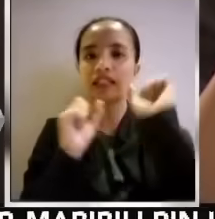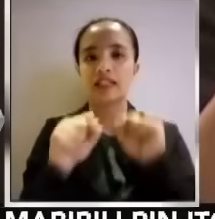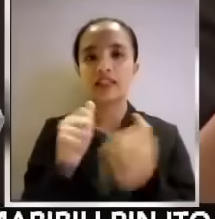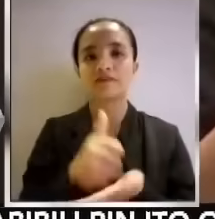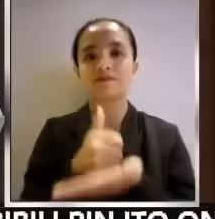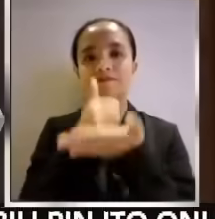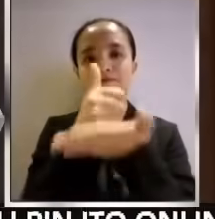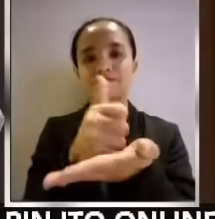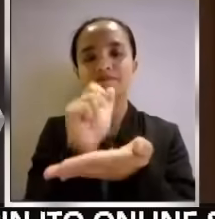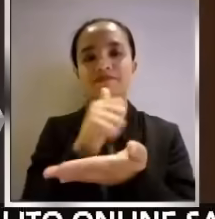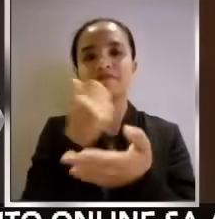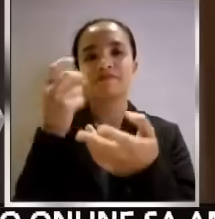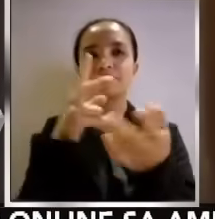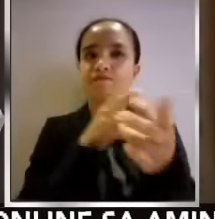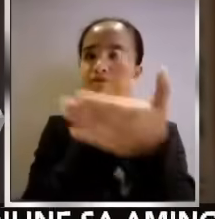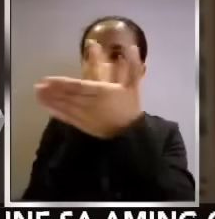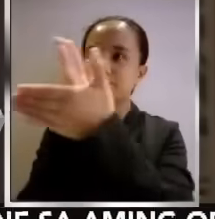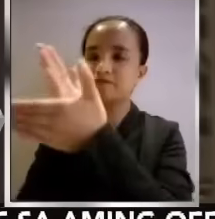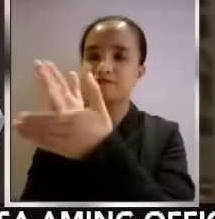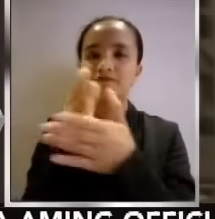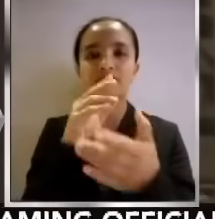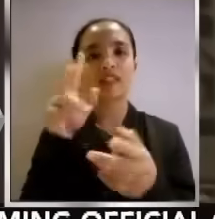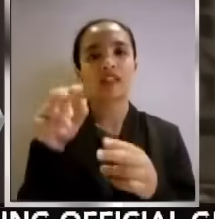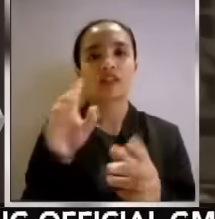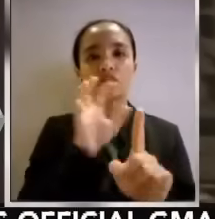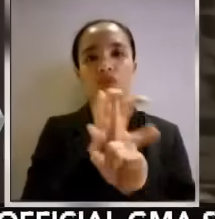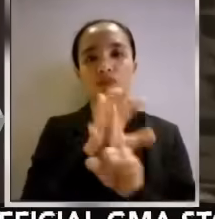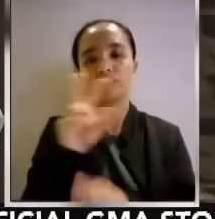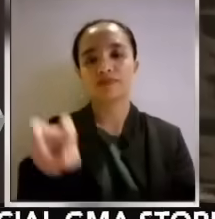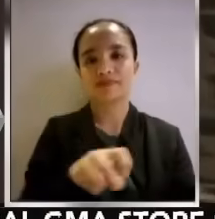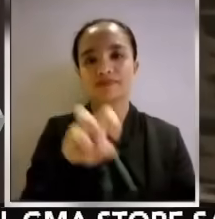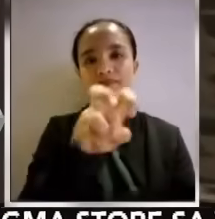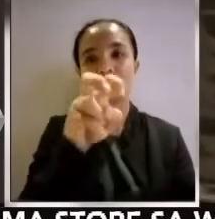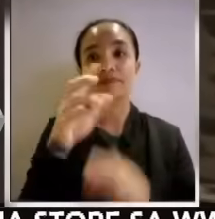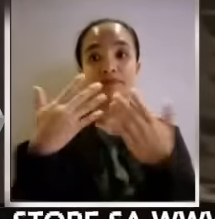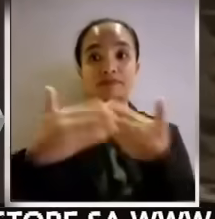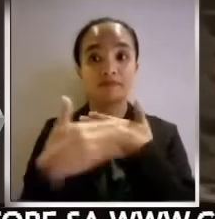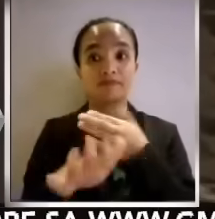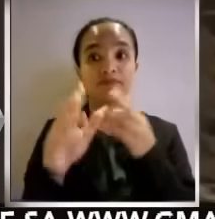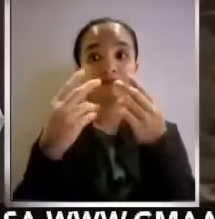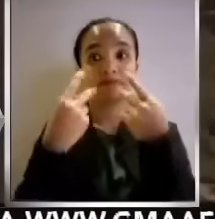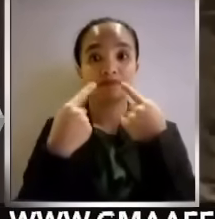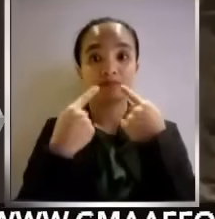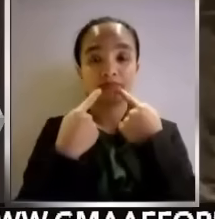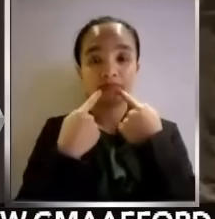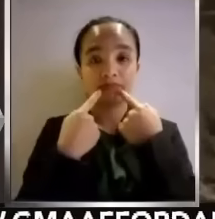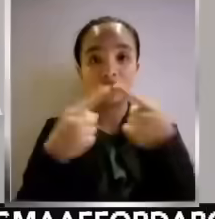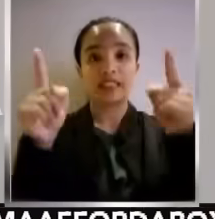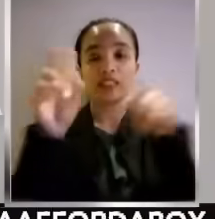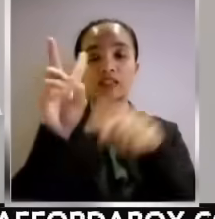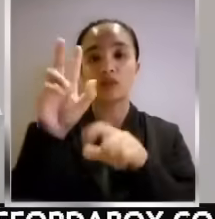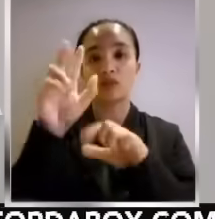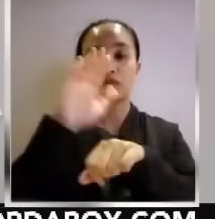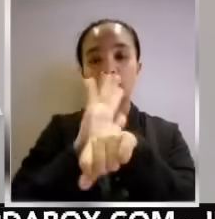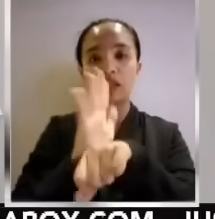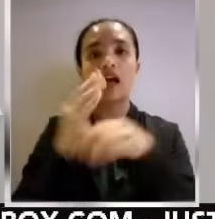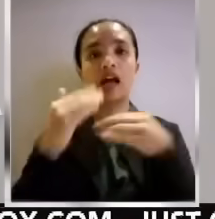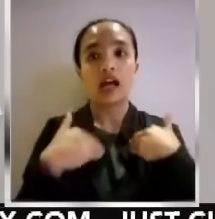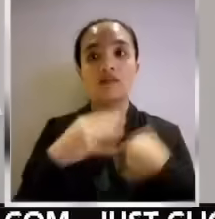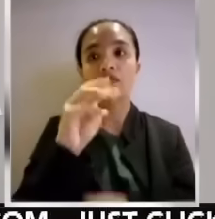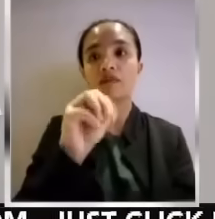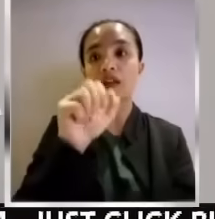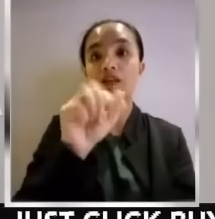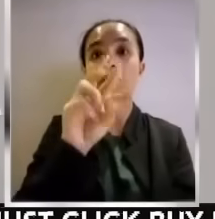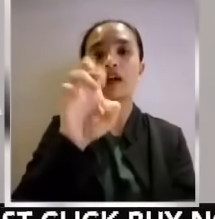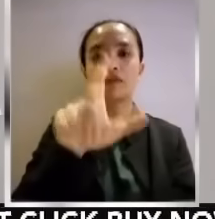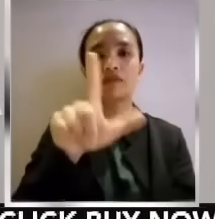vacation spots sa Pilipinas. Pagkatapos ng success ng kanyang 2 movies, abangan din ang upcoming Marvel movie na kasama siya.